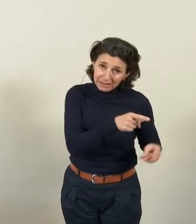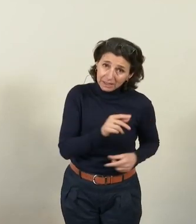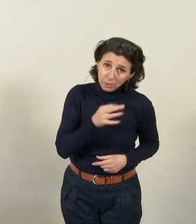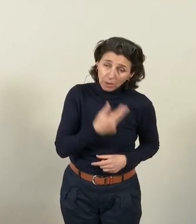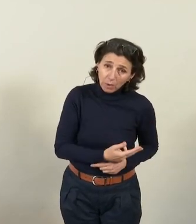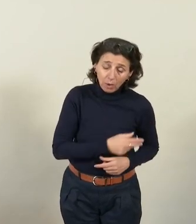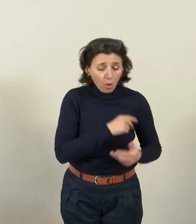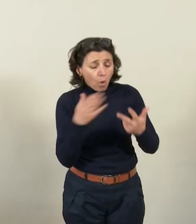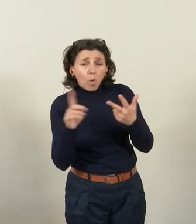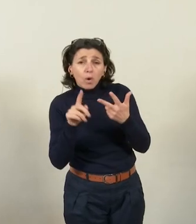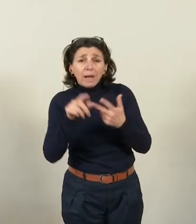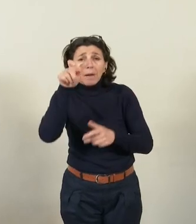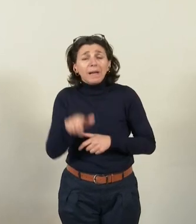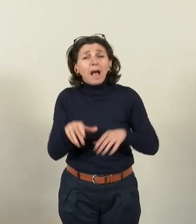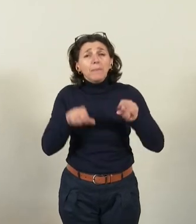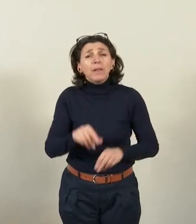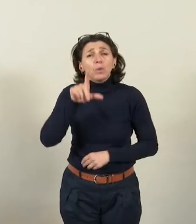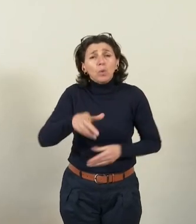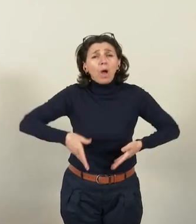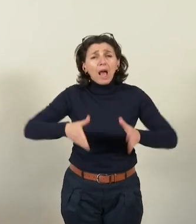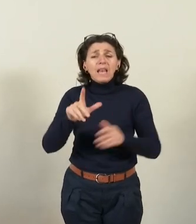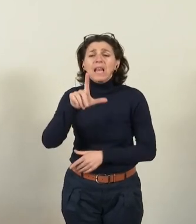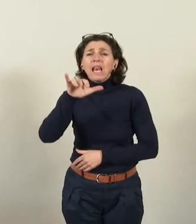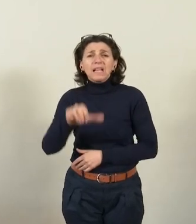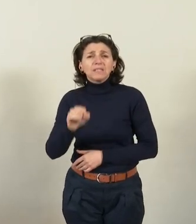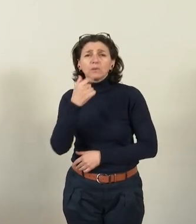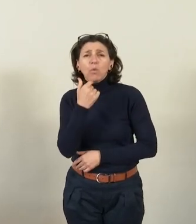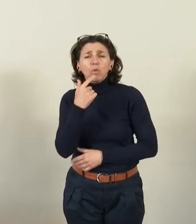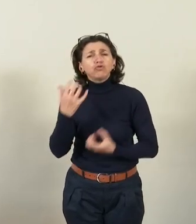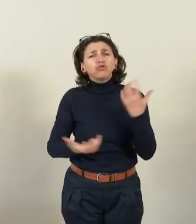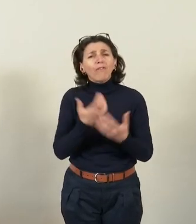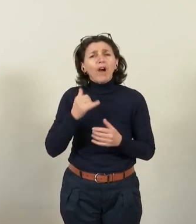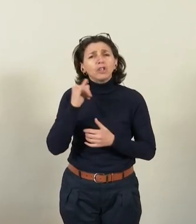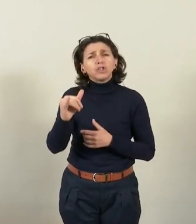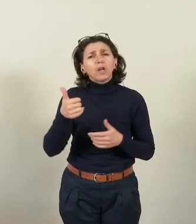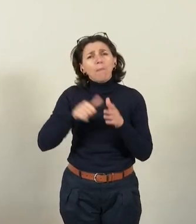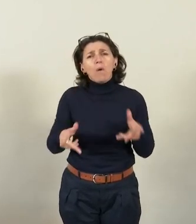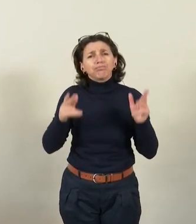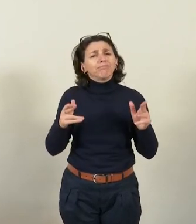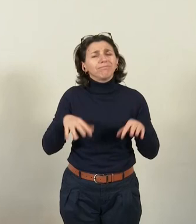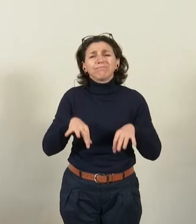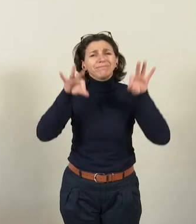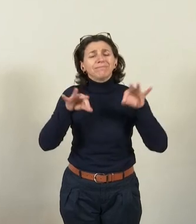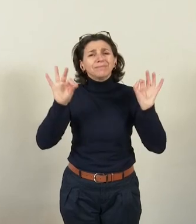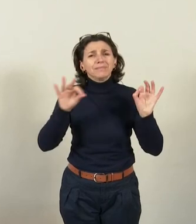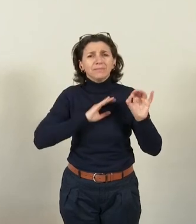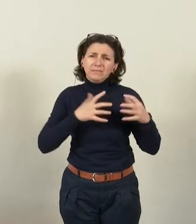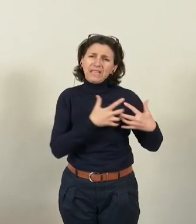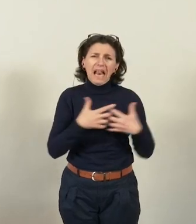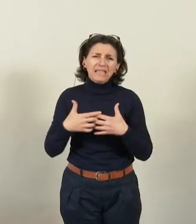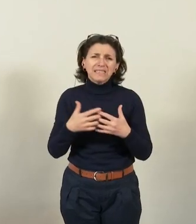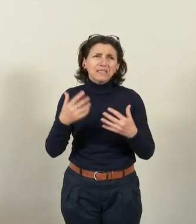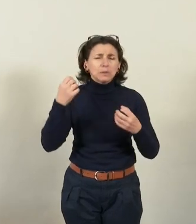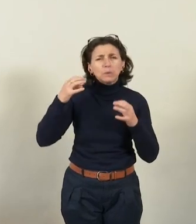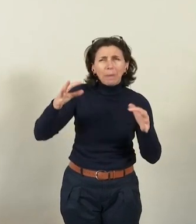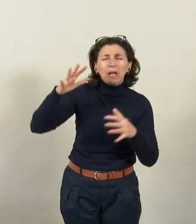rouge privé de de chauffage pendant un mois durant toute la période glaciale où elle a vécu en mitouflé et